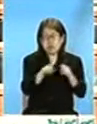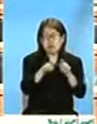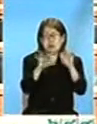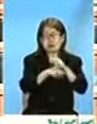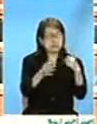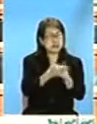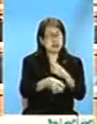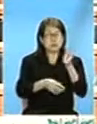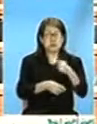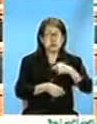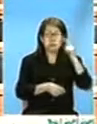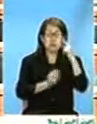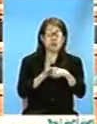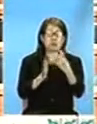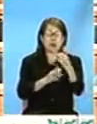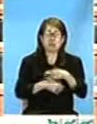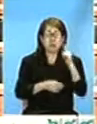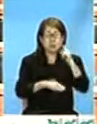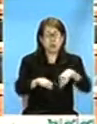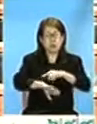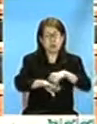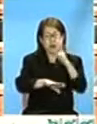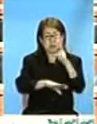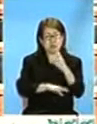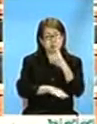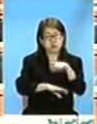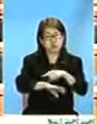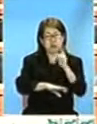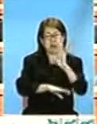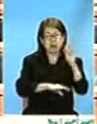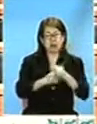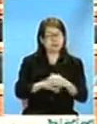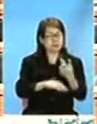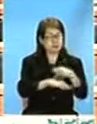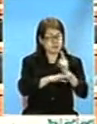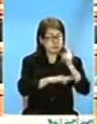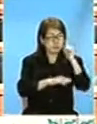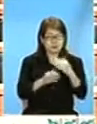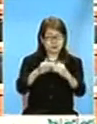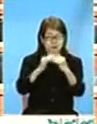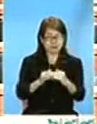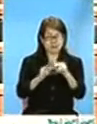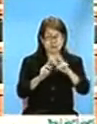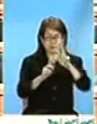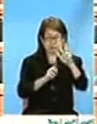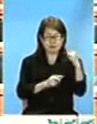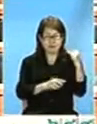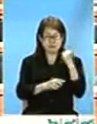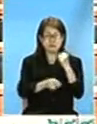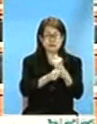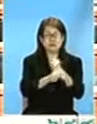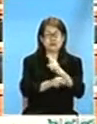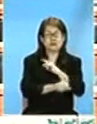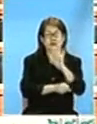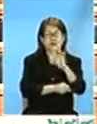าที่จะออกไปพูดให้มันอ้อมมากเกินไปท่านประธานครับ 2.3 อีกอำนาจหน้าที่หนึ่งตรงนี้ท่าน